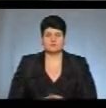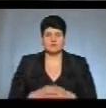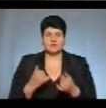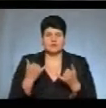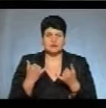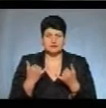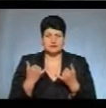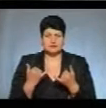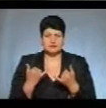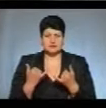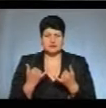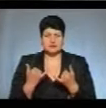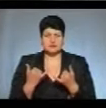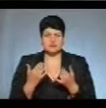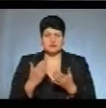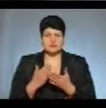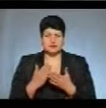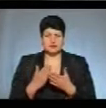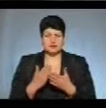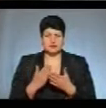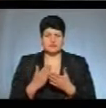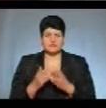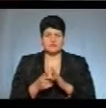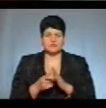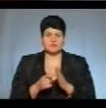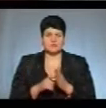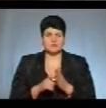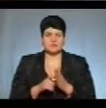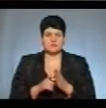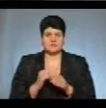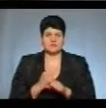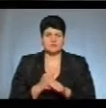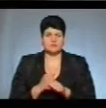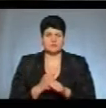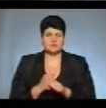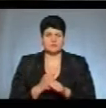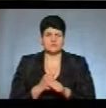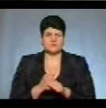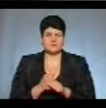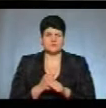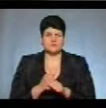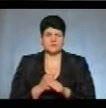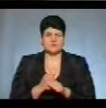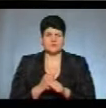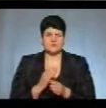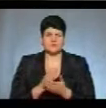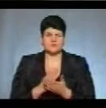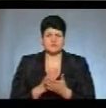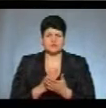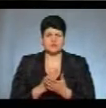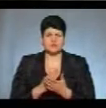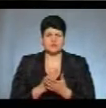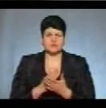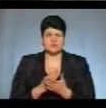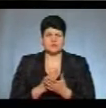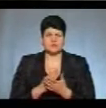зараз відбулося відкриття виставки об'єкти. За моєю спиною знаходиться композиція «Сутність існування». Вона складається з 19 світлин.